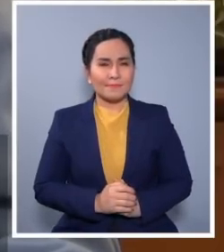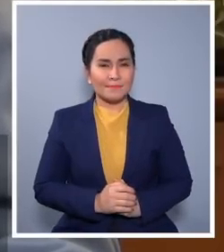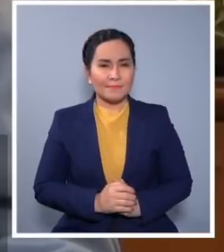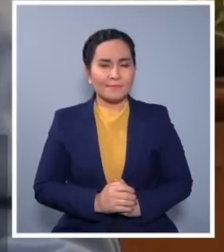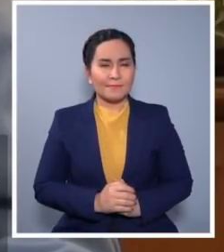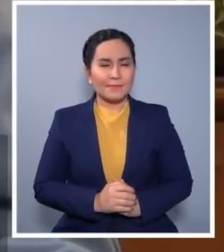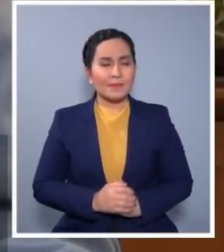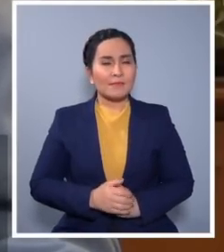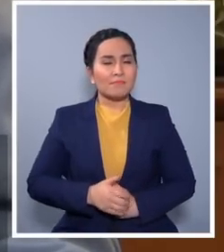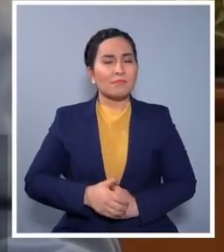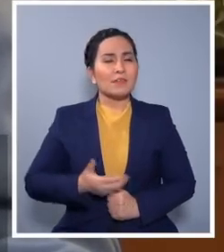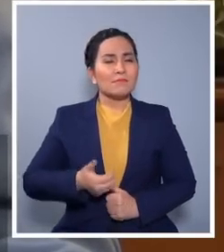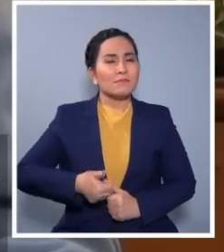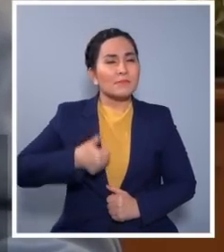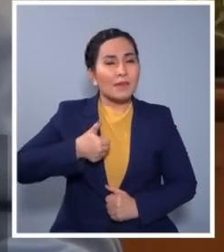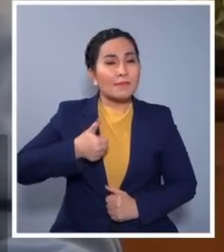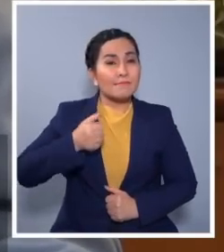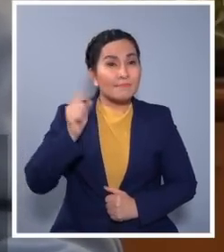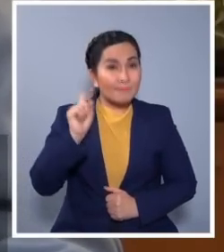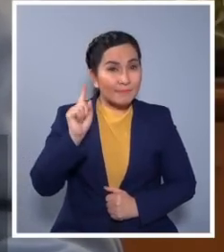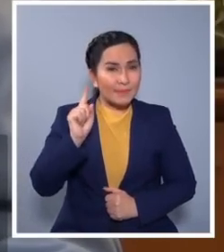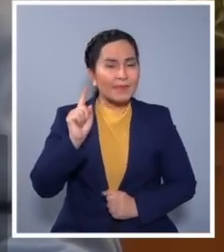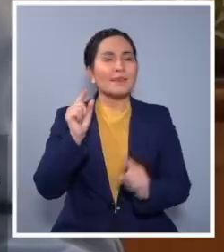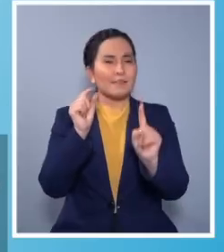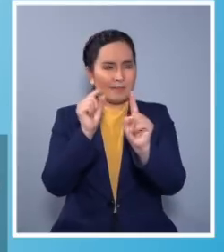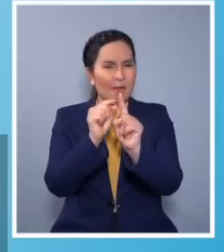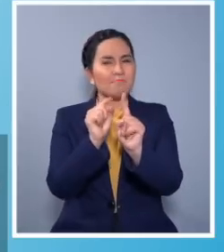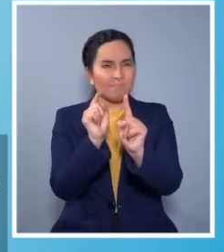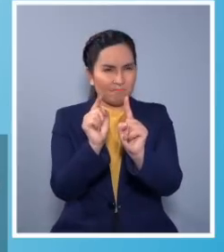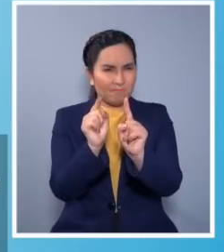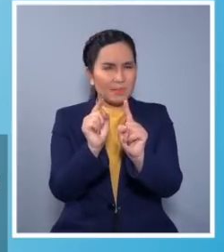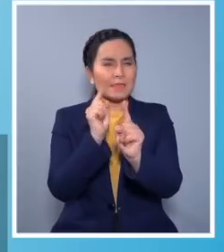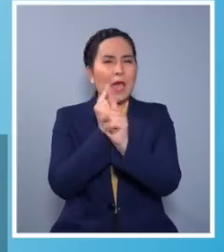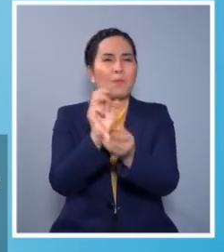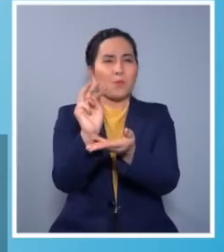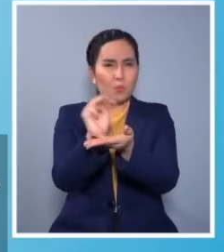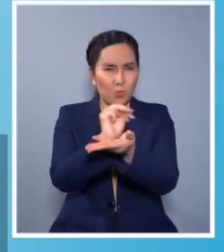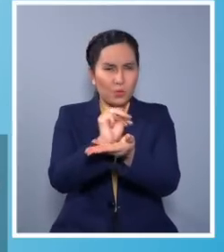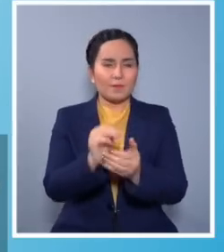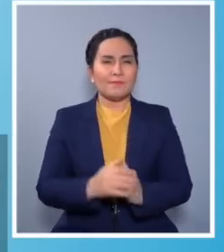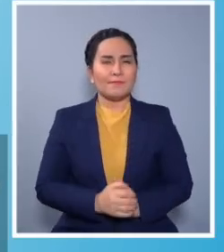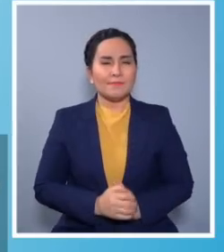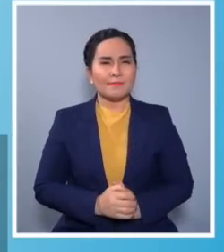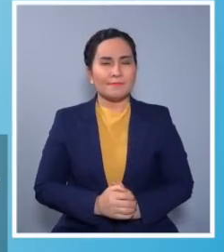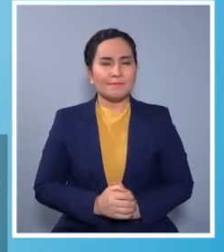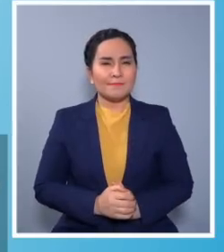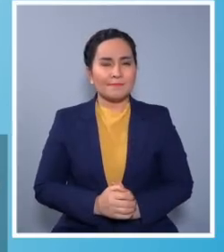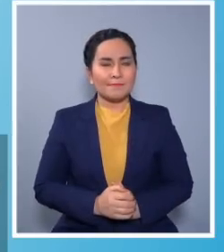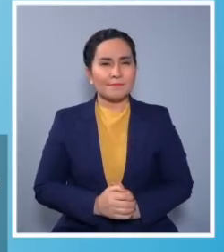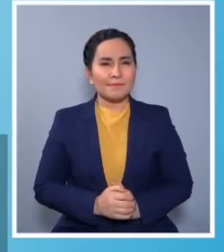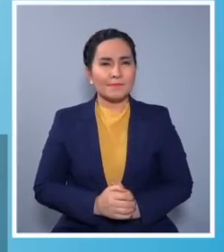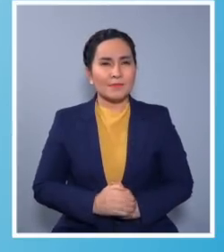ก็คงเป็นคำที่เป็นมอตโต้ของมูลนิธิรัฐบุรุษพลเอกเป